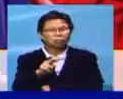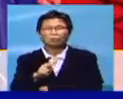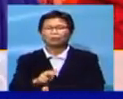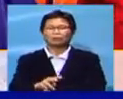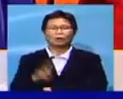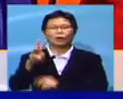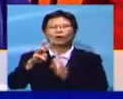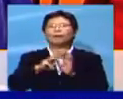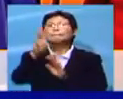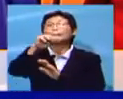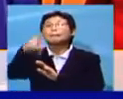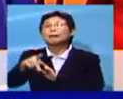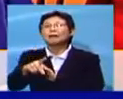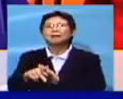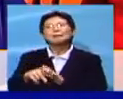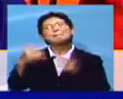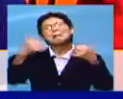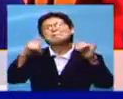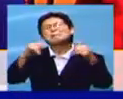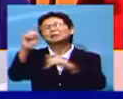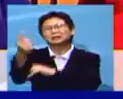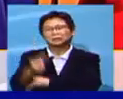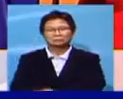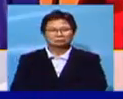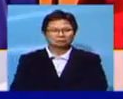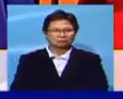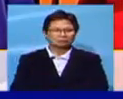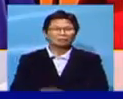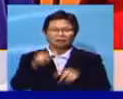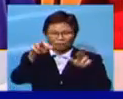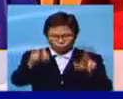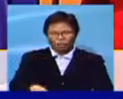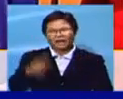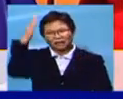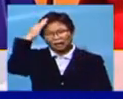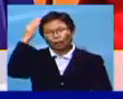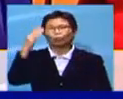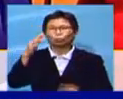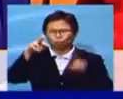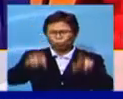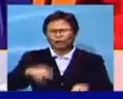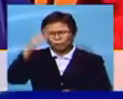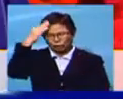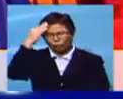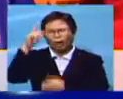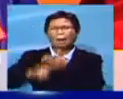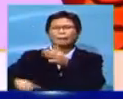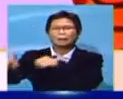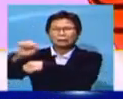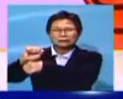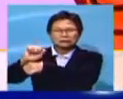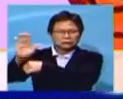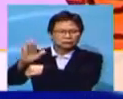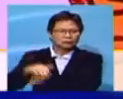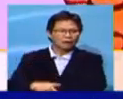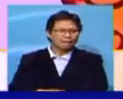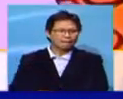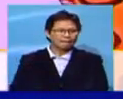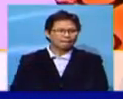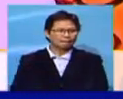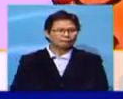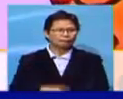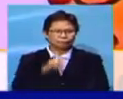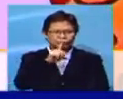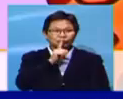m wayang keadaan sekarang wakil rakyat jangan main wayang rakyat tahu siapa Apa tujuan mereka ini